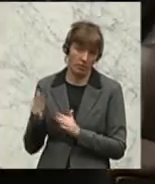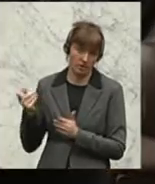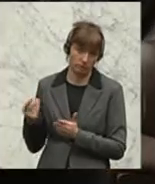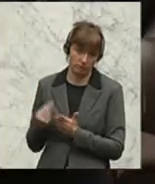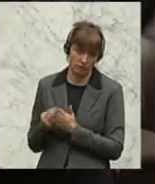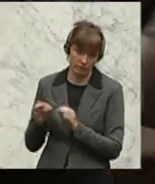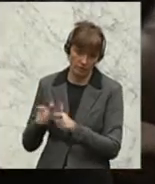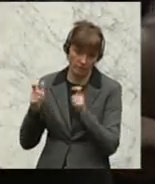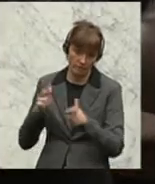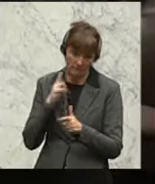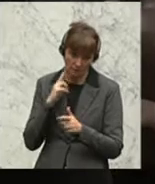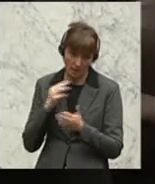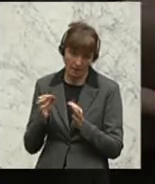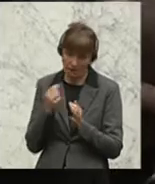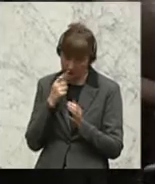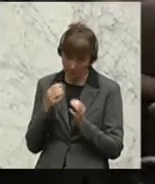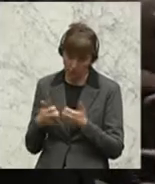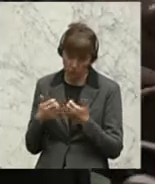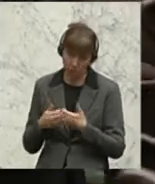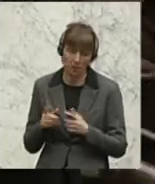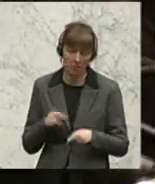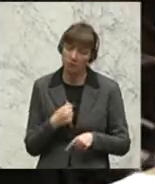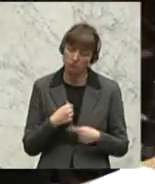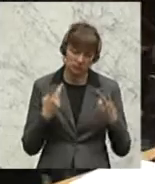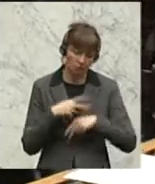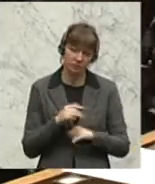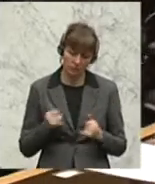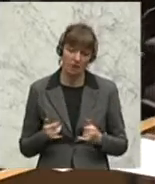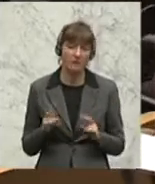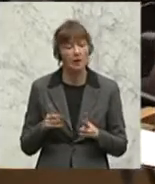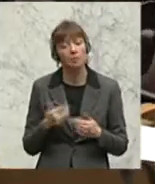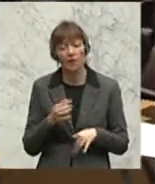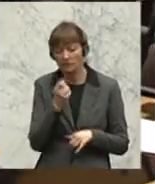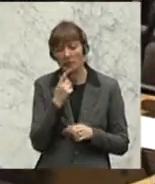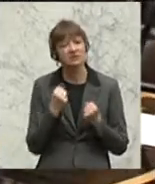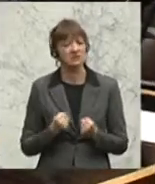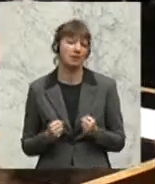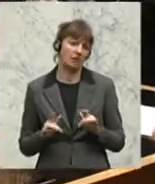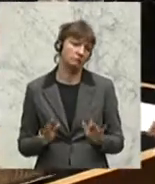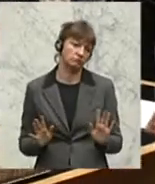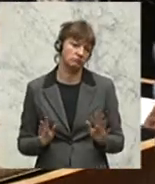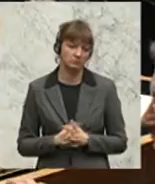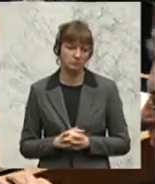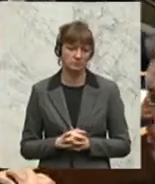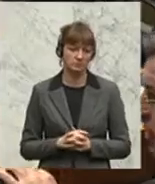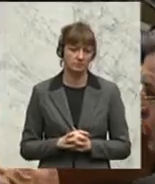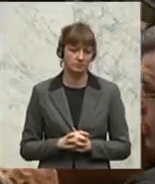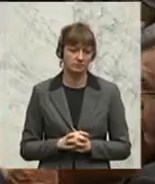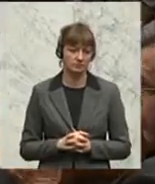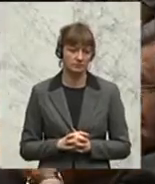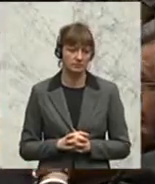Verordnung ist gut, wir werden auch zustimmen, da mehr Medikamentensicherheit gegeben ist. Wie es mit der